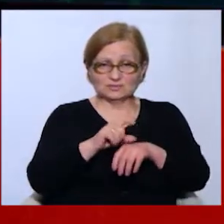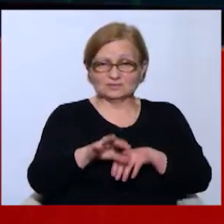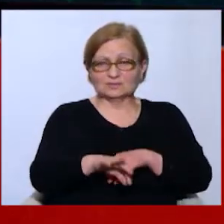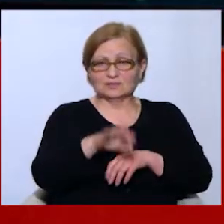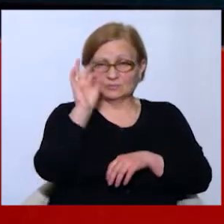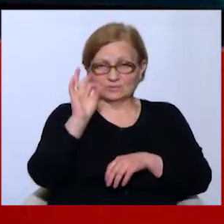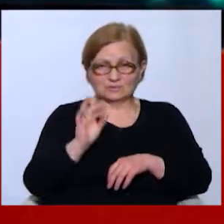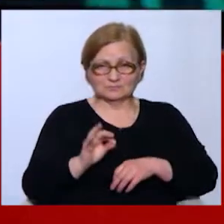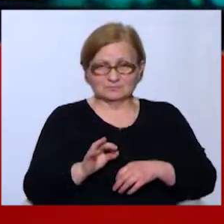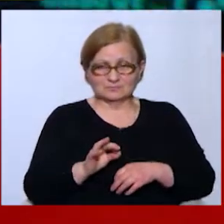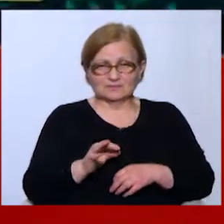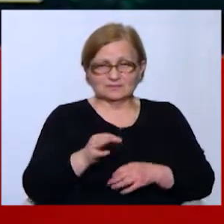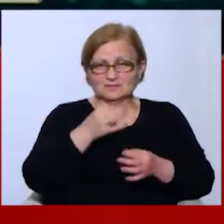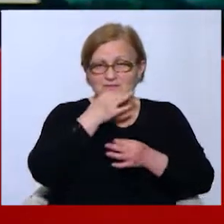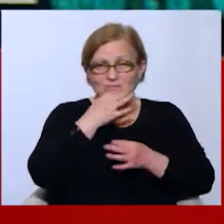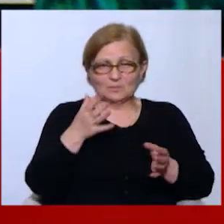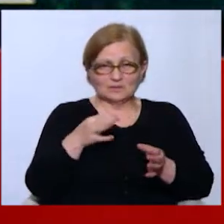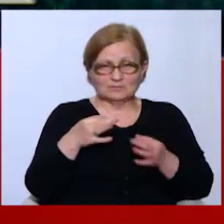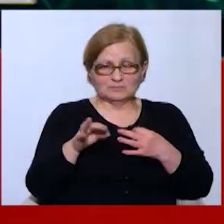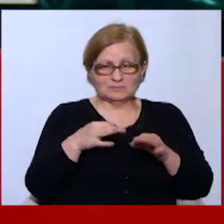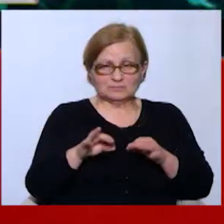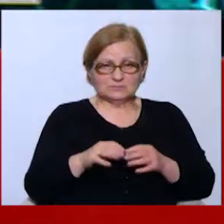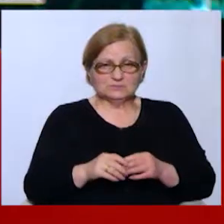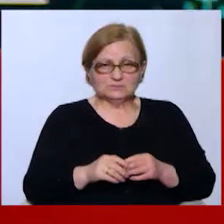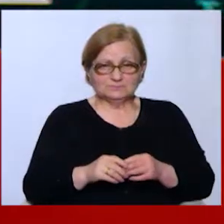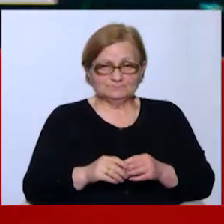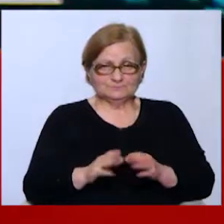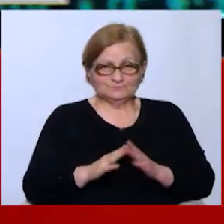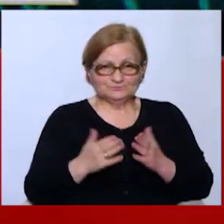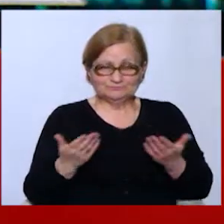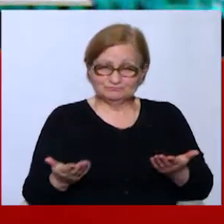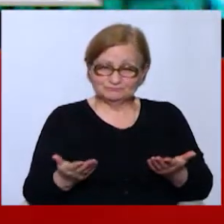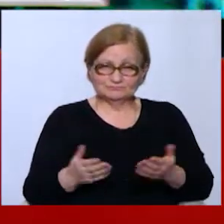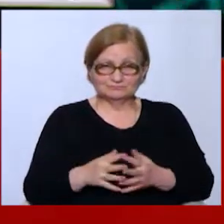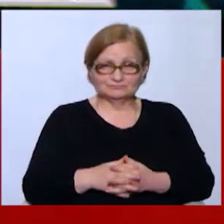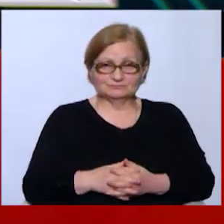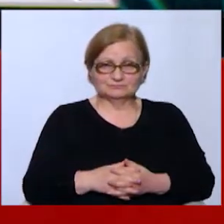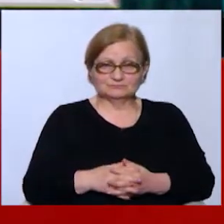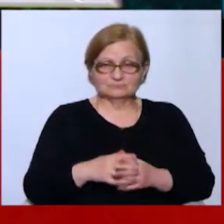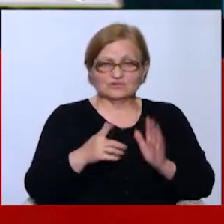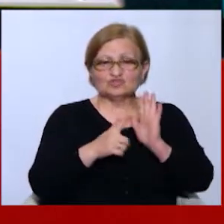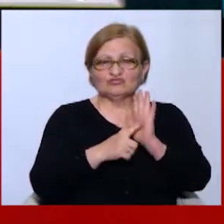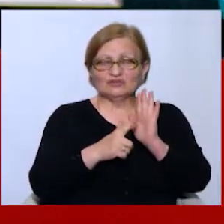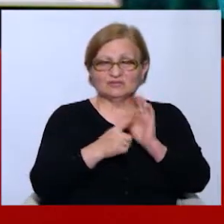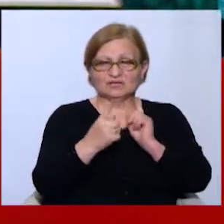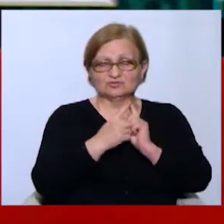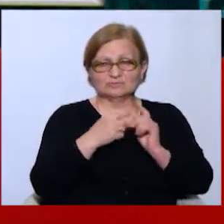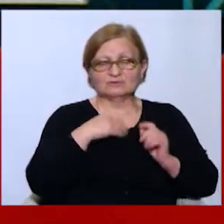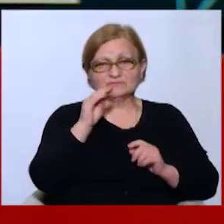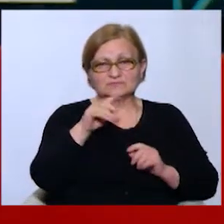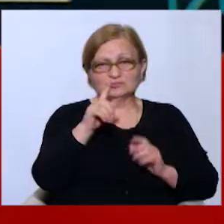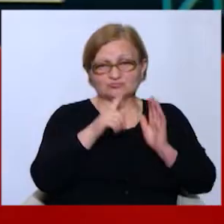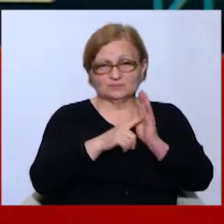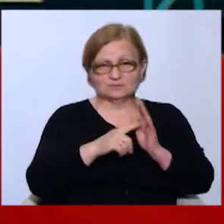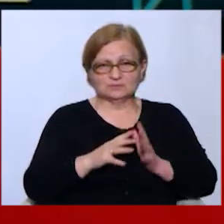ამოიღებთ რომელიმე ფურცელს. გაშლით. მე შემხვდა 7-იანი. წერ 7-იანს.